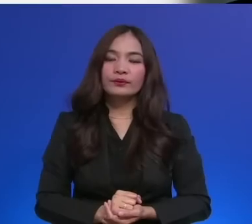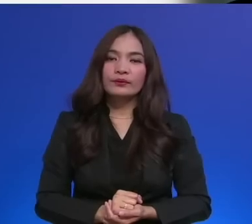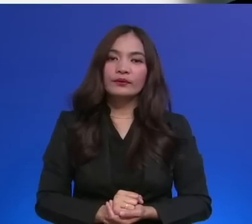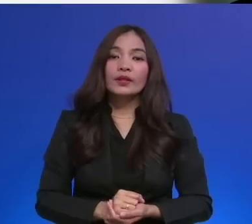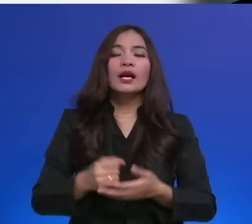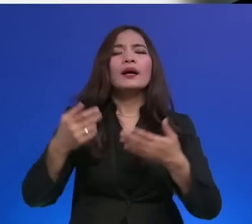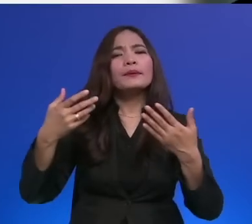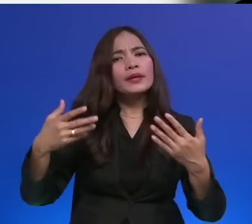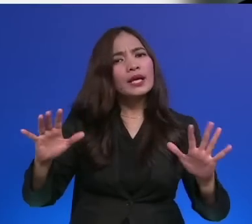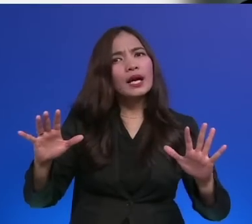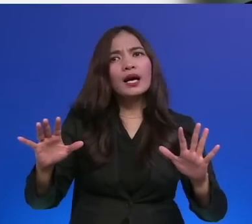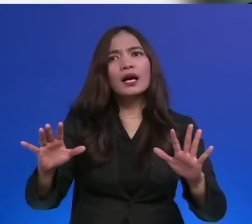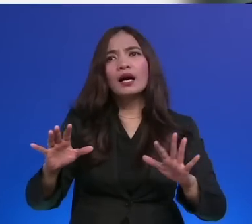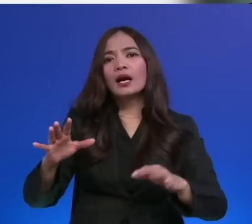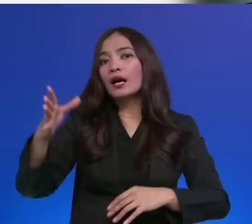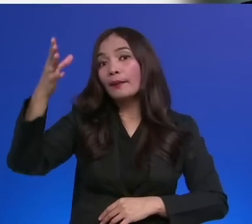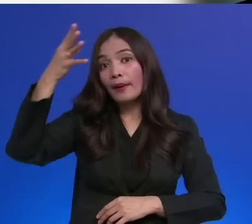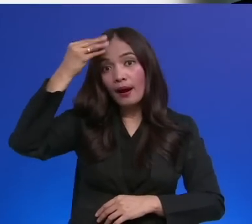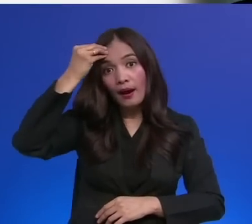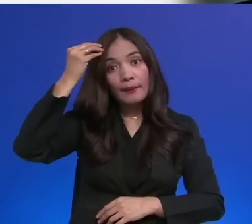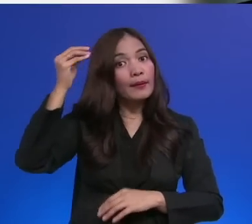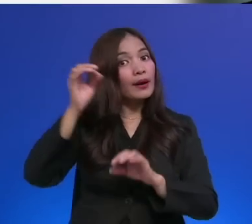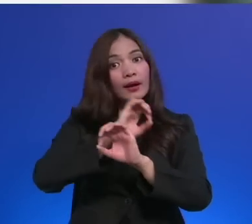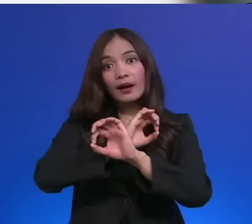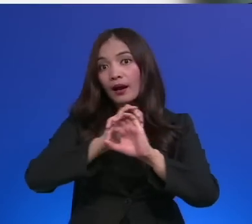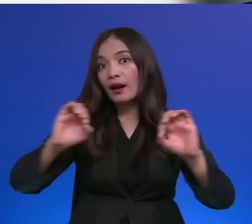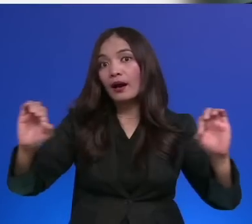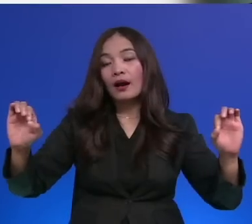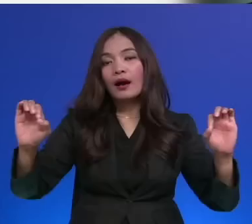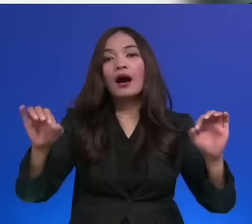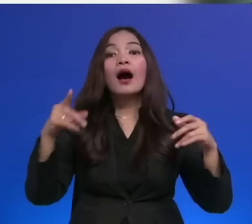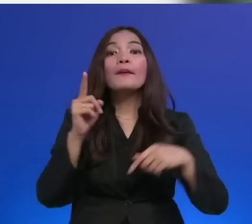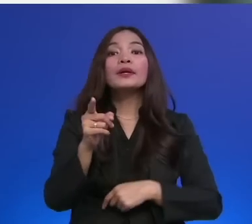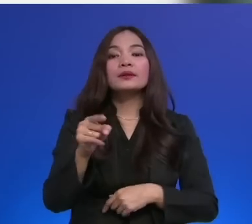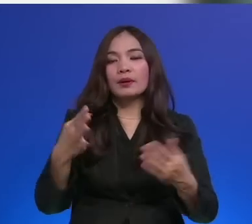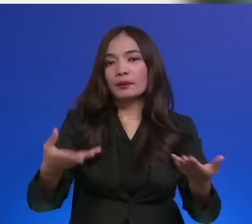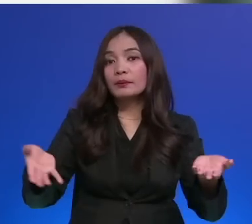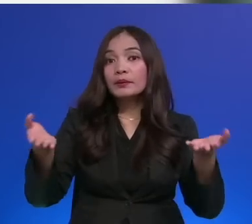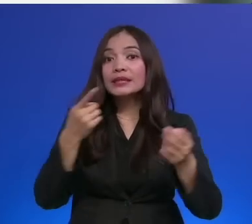Biar tak ku pahami mengapa begini,